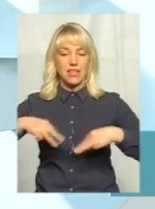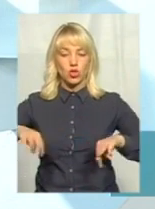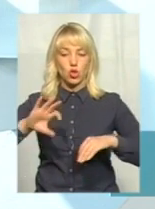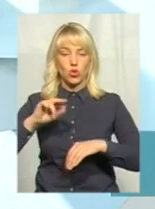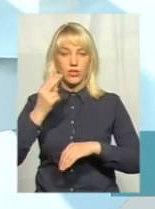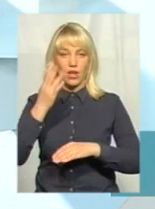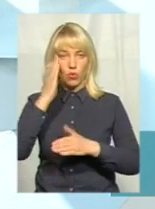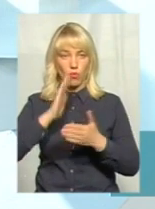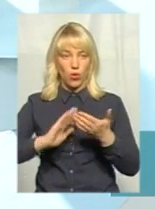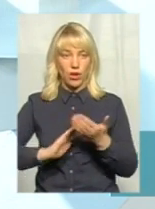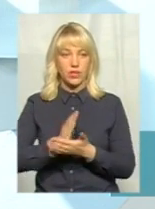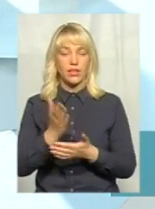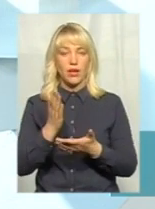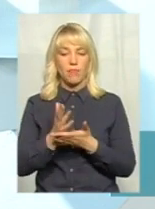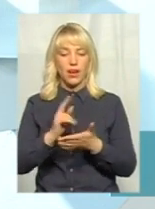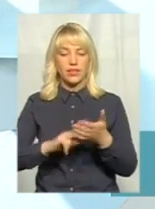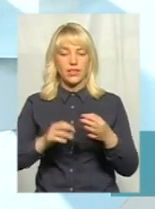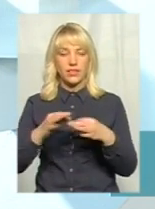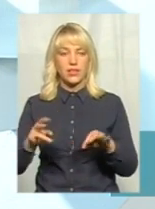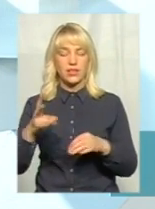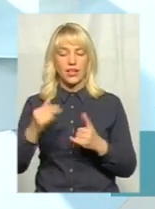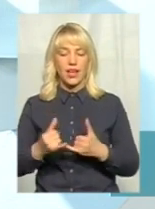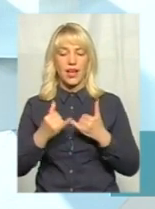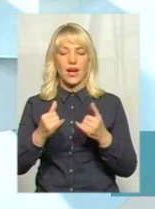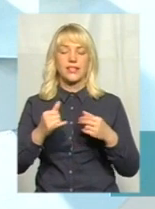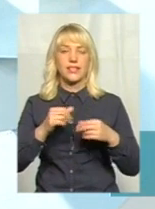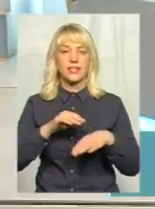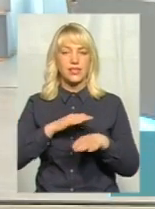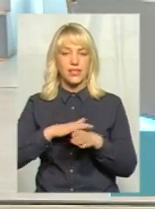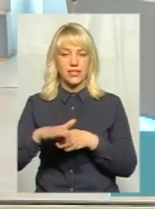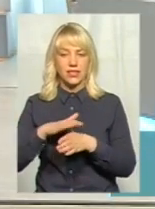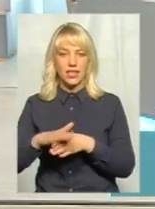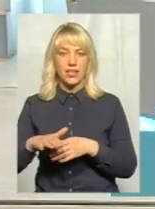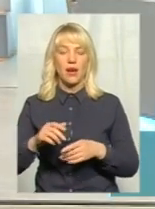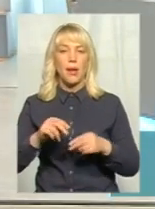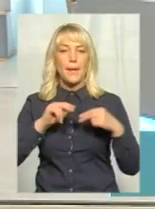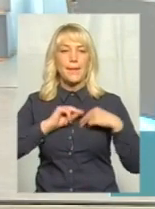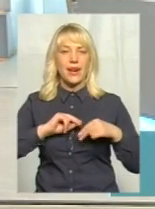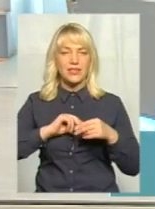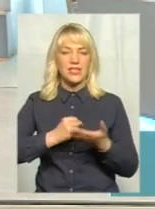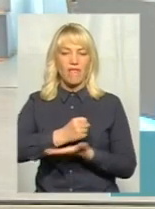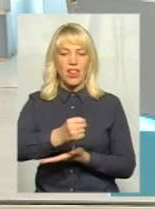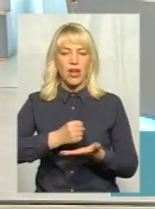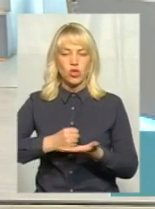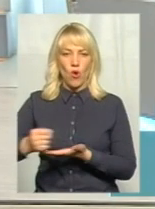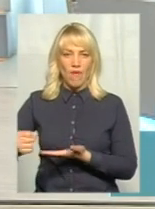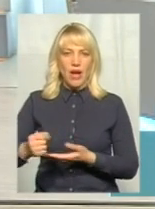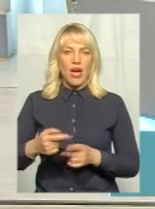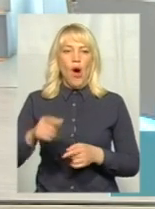мають відповідну ліцензію на здійснення зовнішньоекономічної діяльності в частині працевлаштування, іде якби офіційні, скажімо